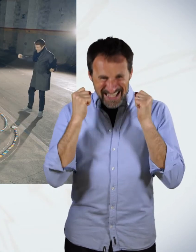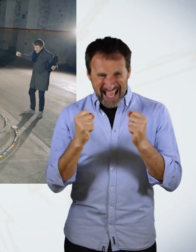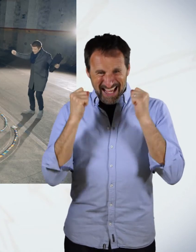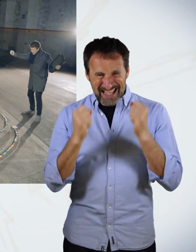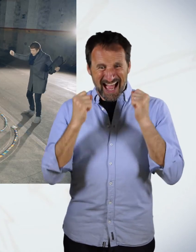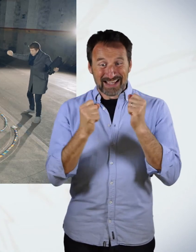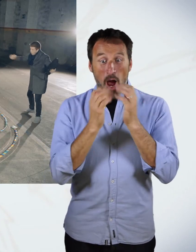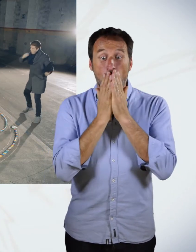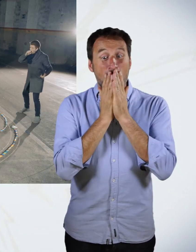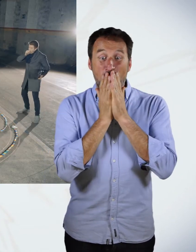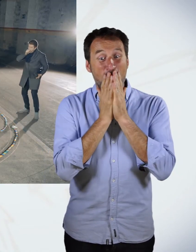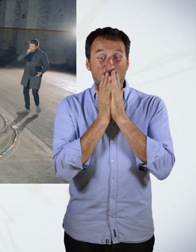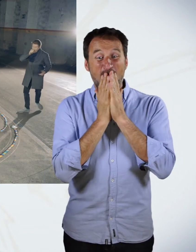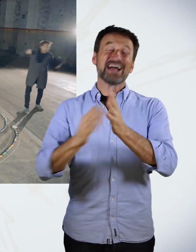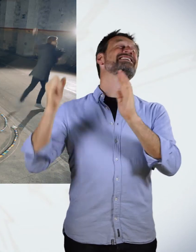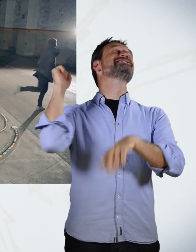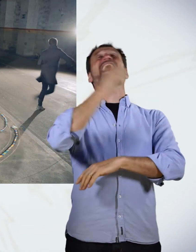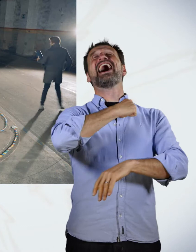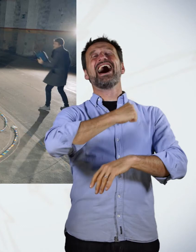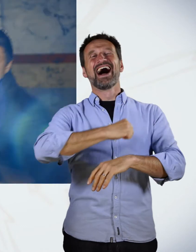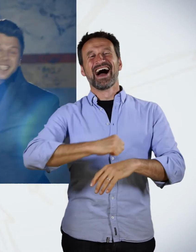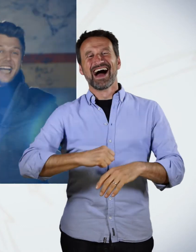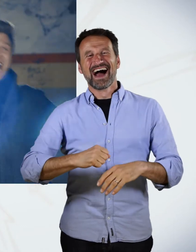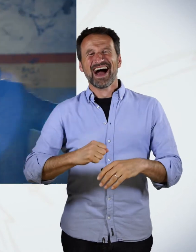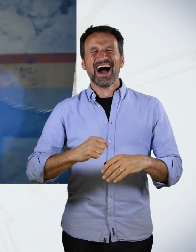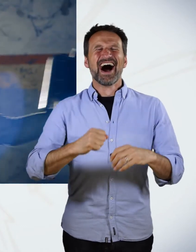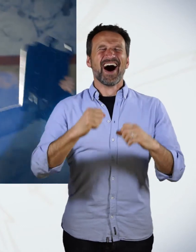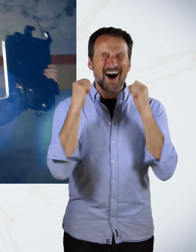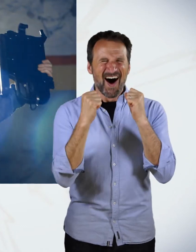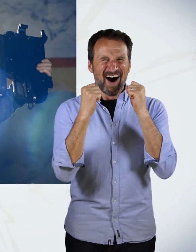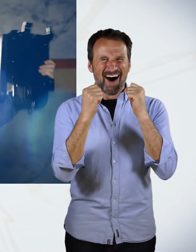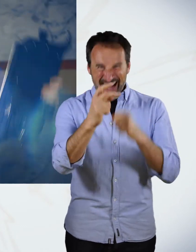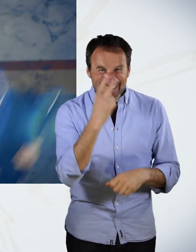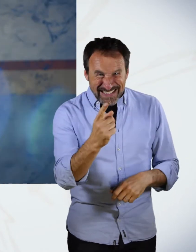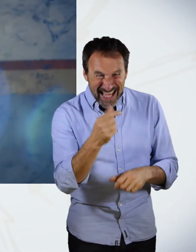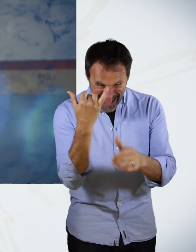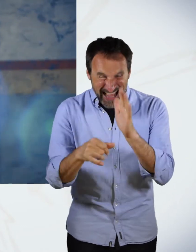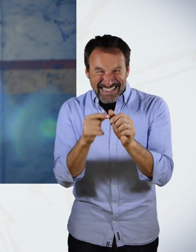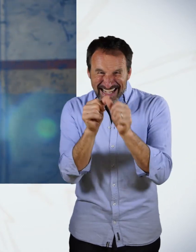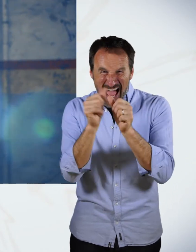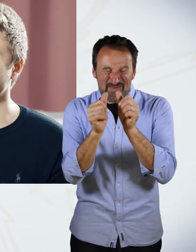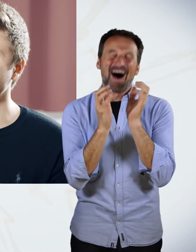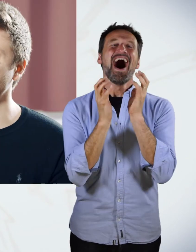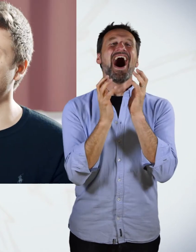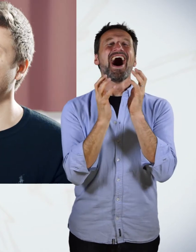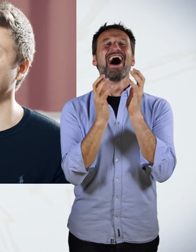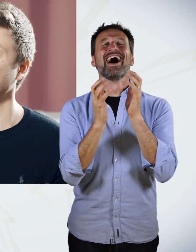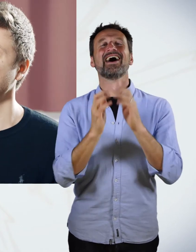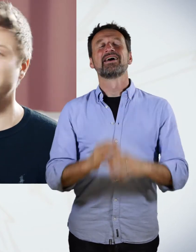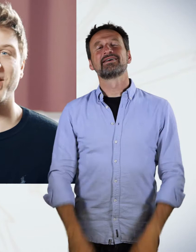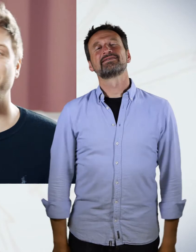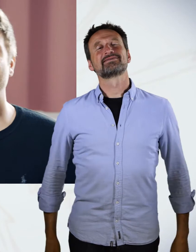Ja, ja, ja! Oh, ja! Alter, war das knapp! Habt ihr das am Ende gesehen? Es ist so